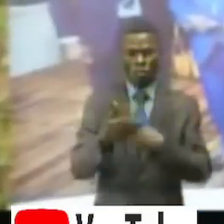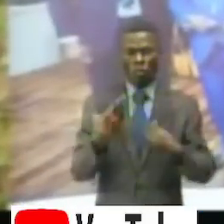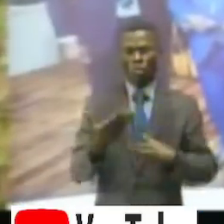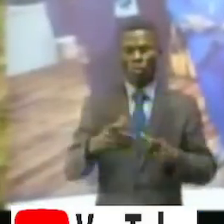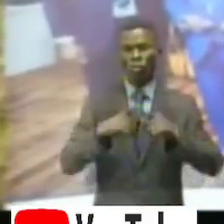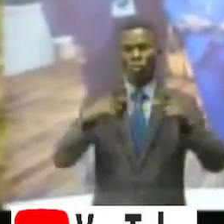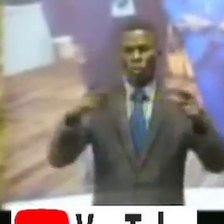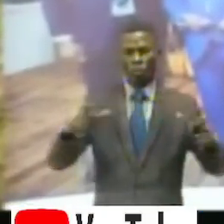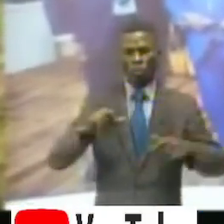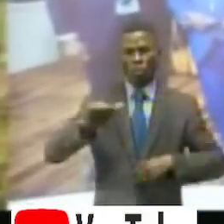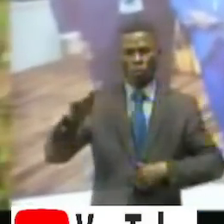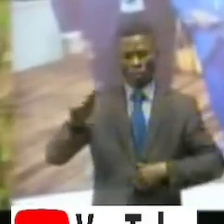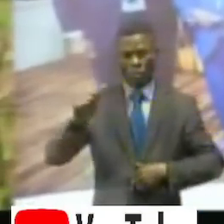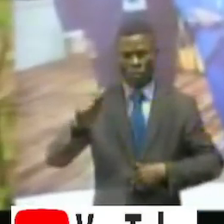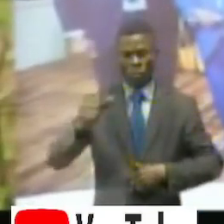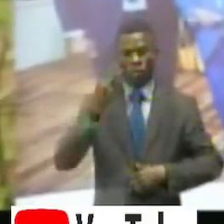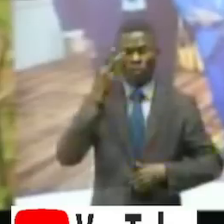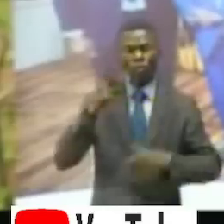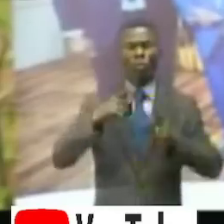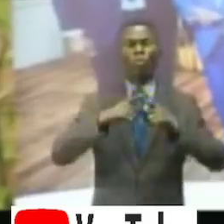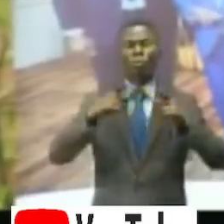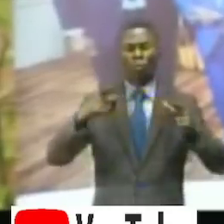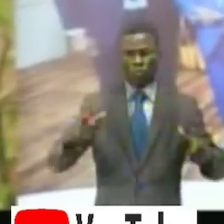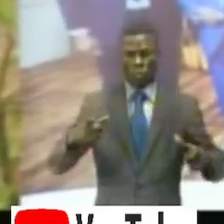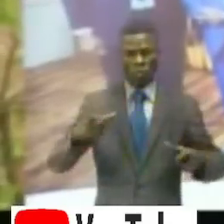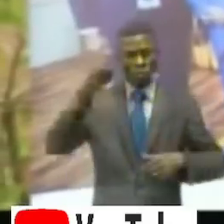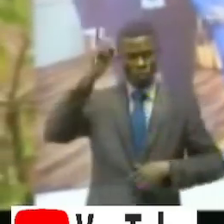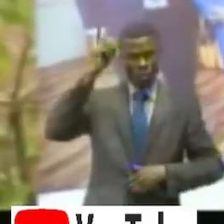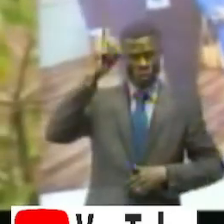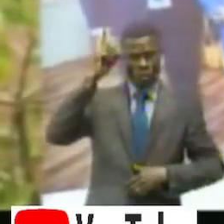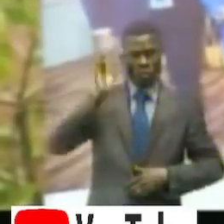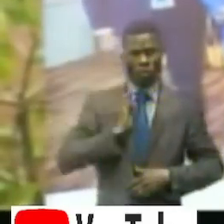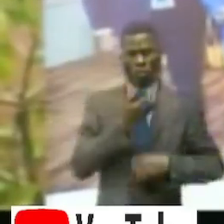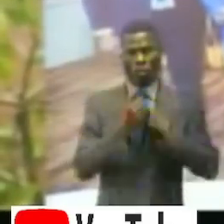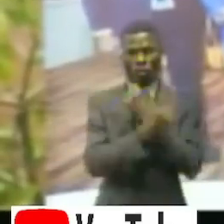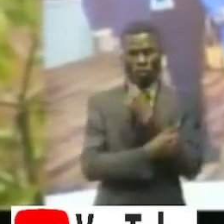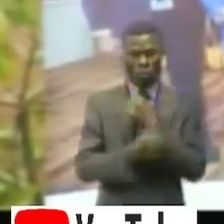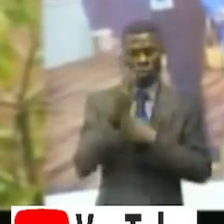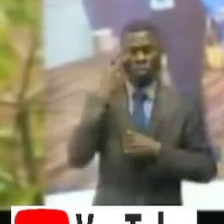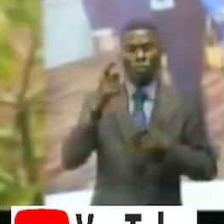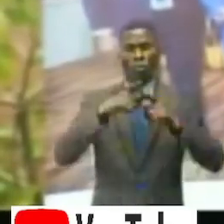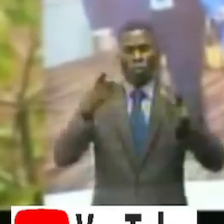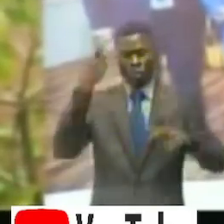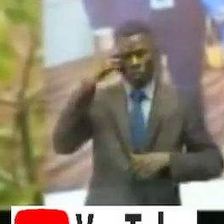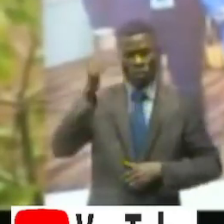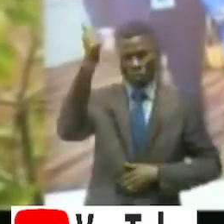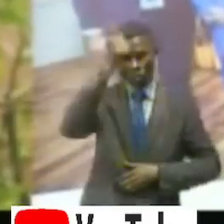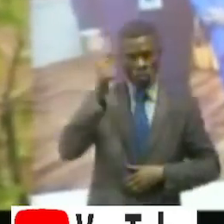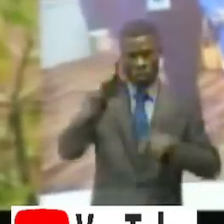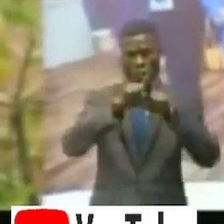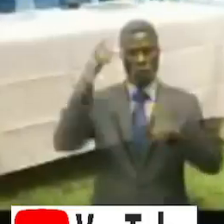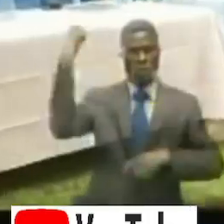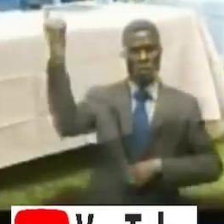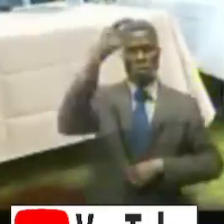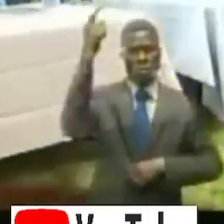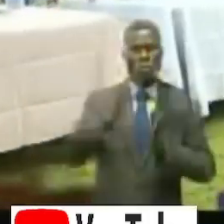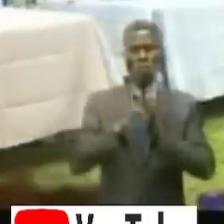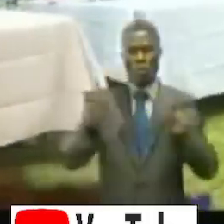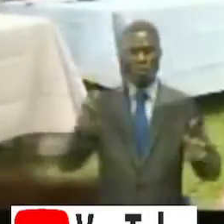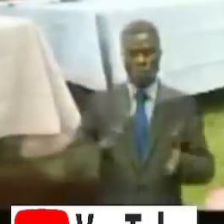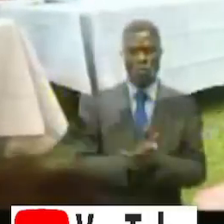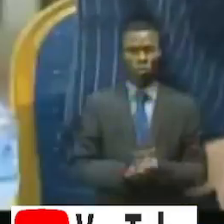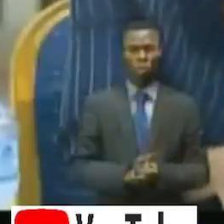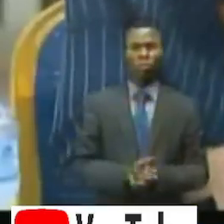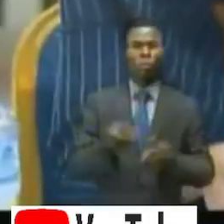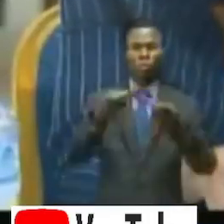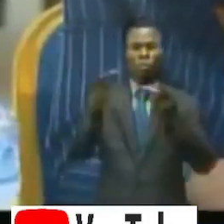donc c'est que lui-même porte déjà une grande vision pour notre pays, une grande vision pour l'Afrique ainsi que pour l'humanité. À la Chambre de